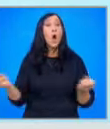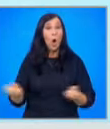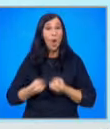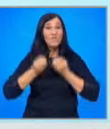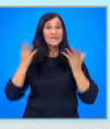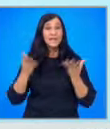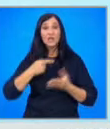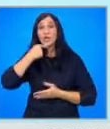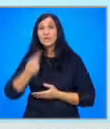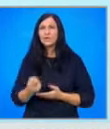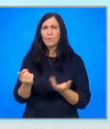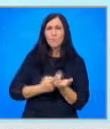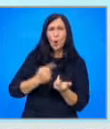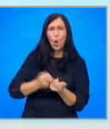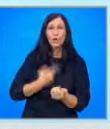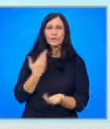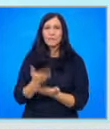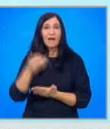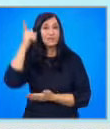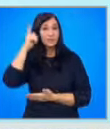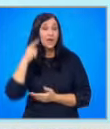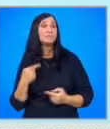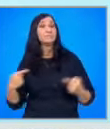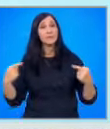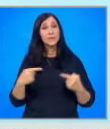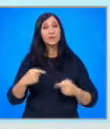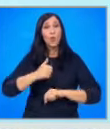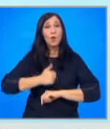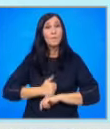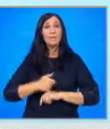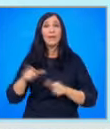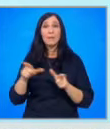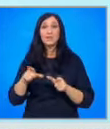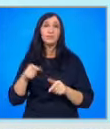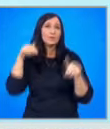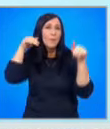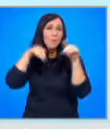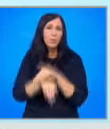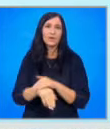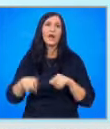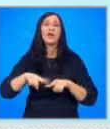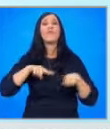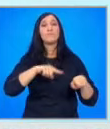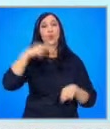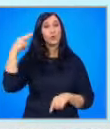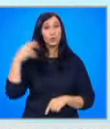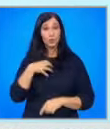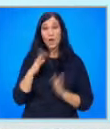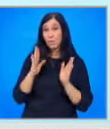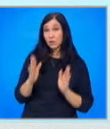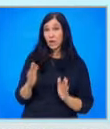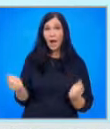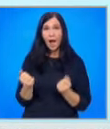От Възраждане заявиха, че многократно са подавали сигнали срещу кмета Мараджиев, но те са потънали в прокуратурата. От ГЕРБ